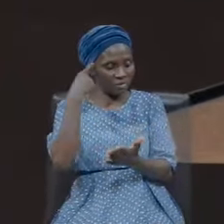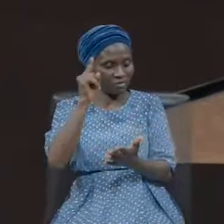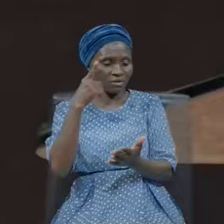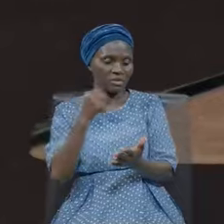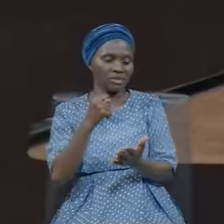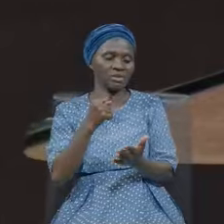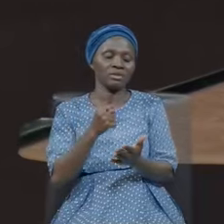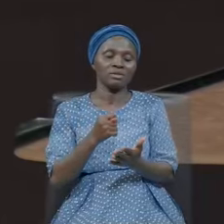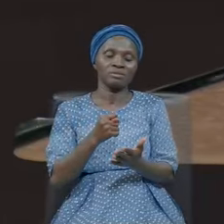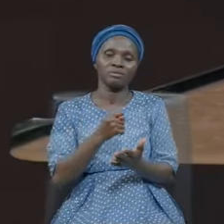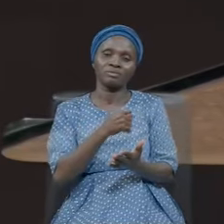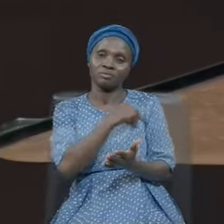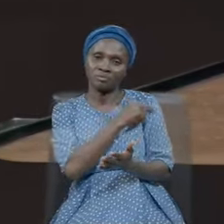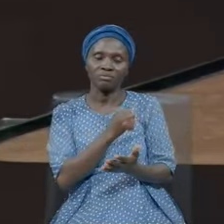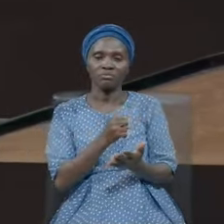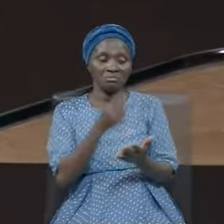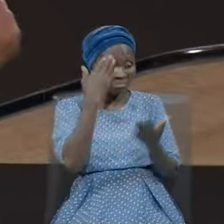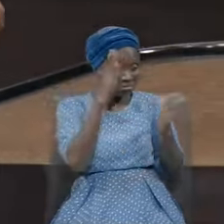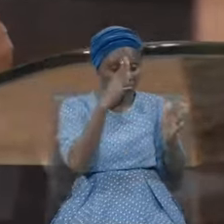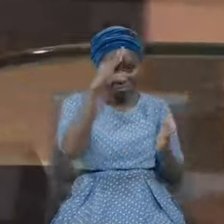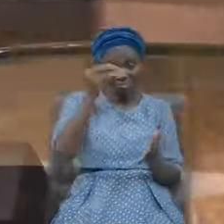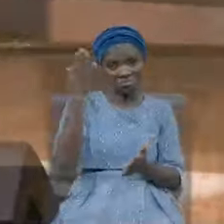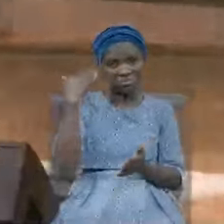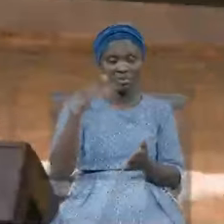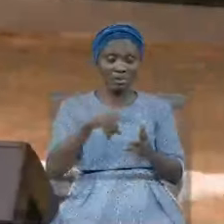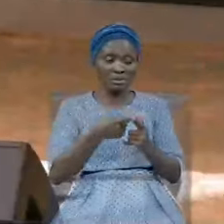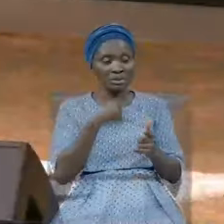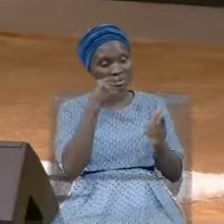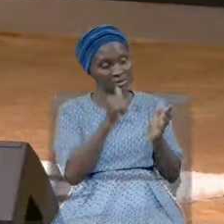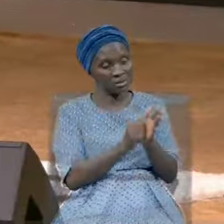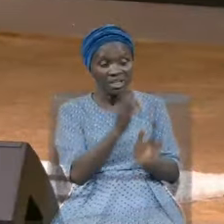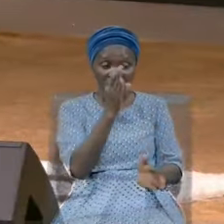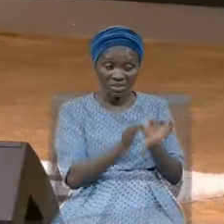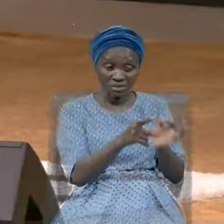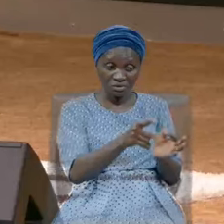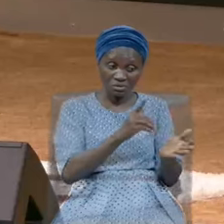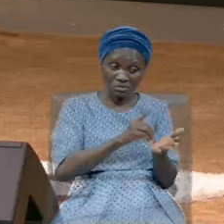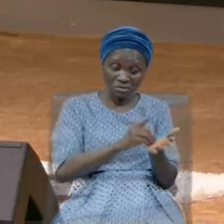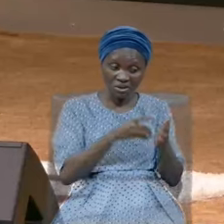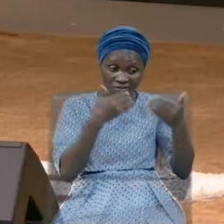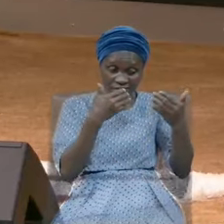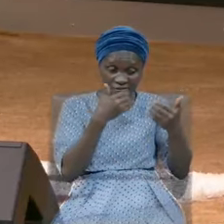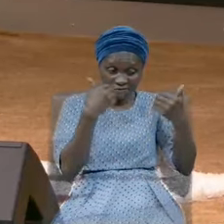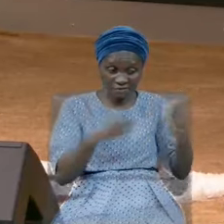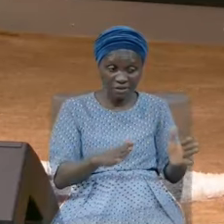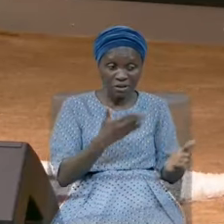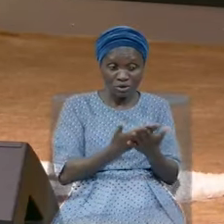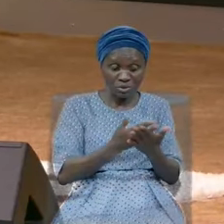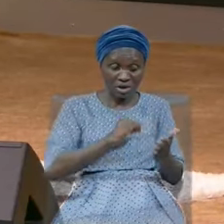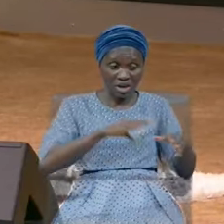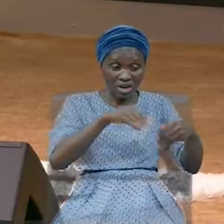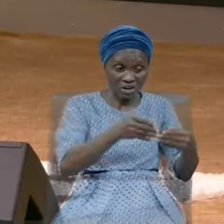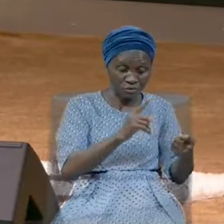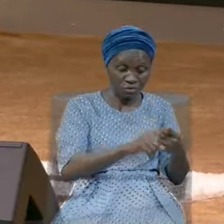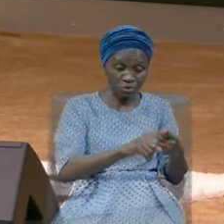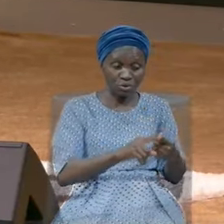l'homme là, il a tout fait pour que l'homme là soit en vie. Il dit que lorsque vous aurez fini de dépenser ce que je vous ai déposé là-bas, alors